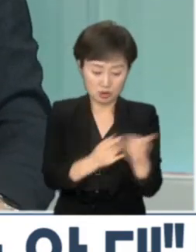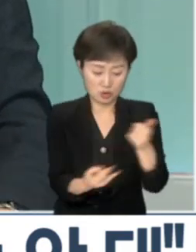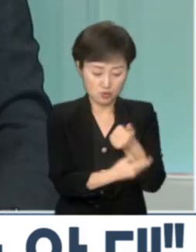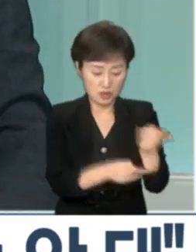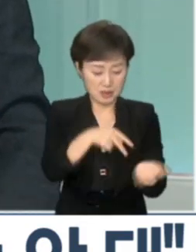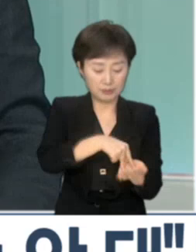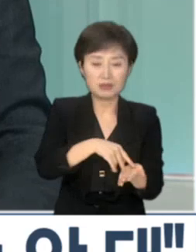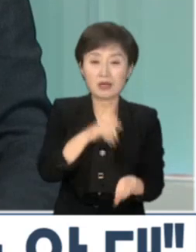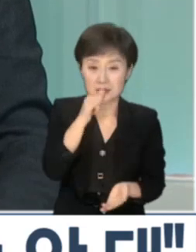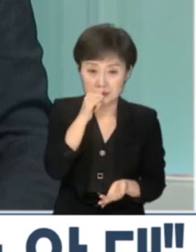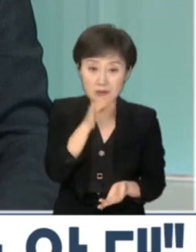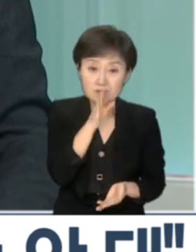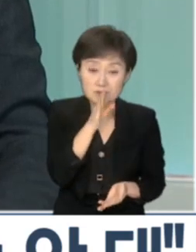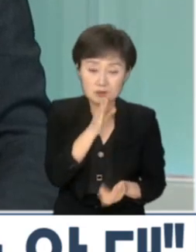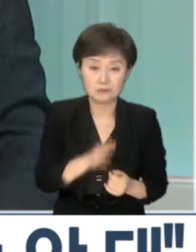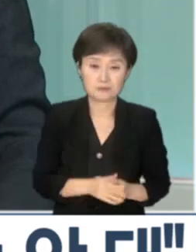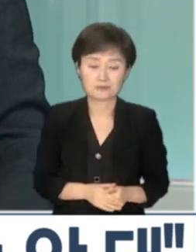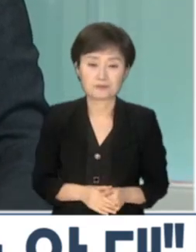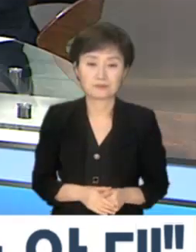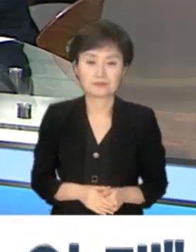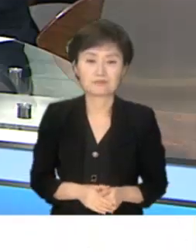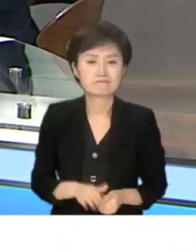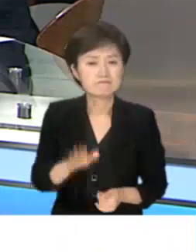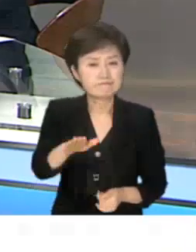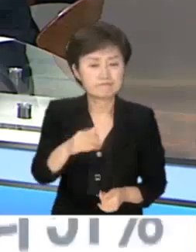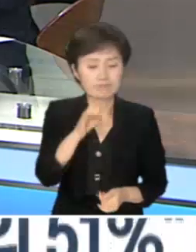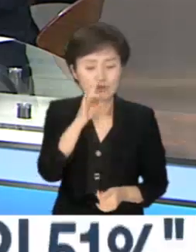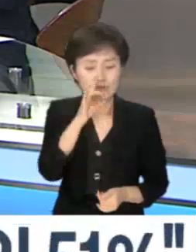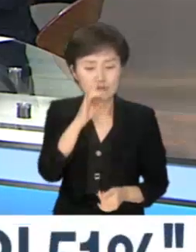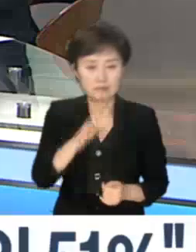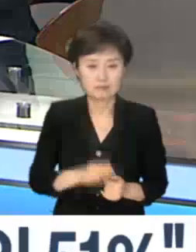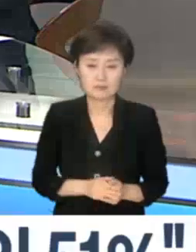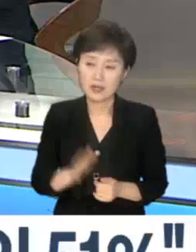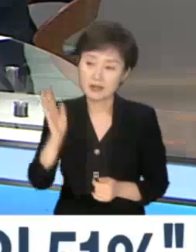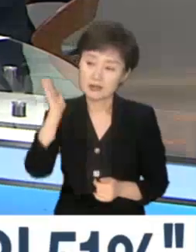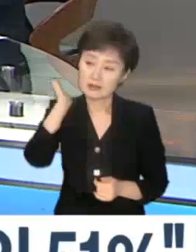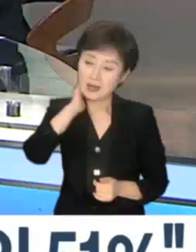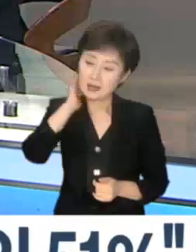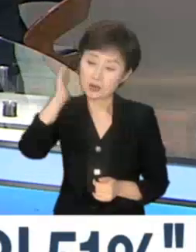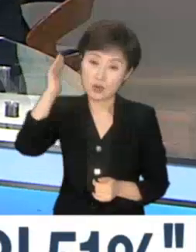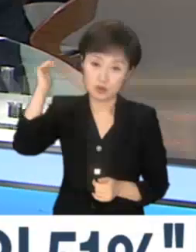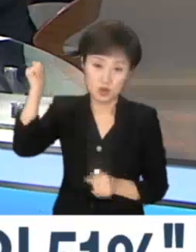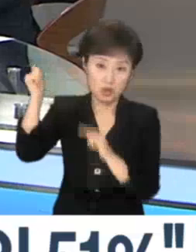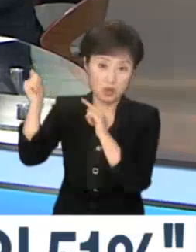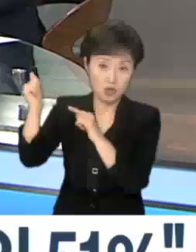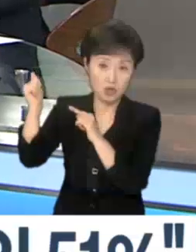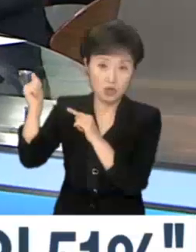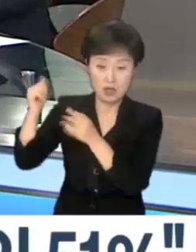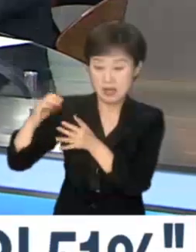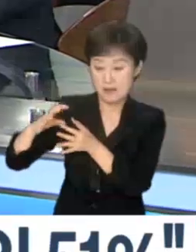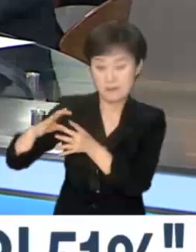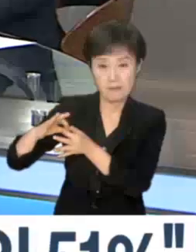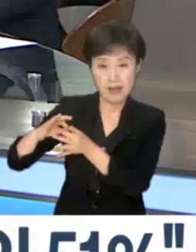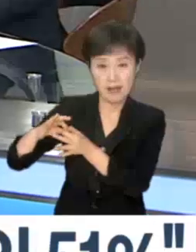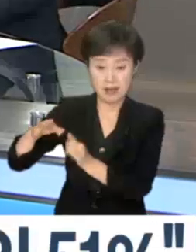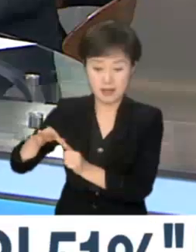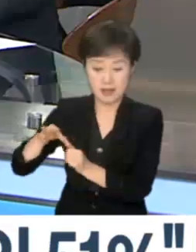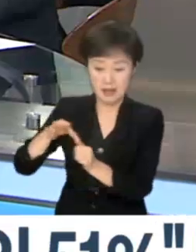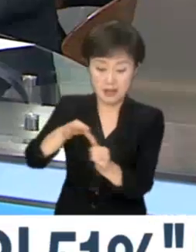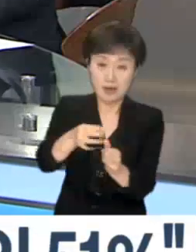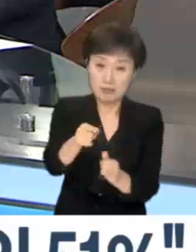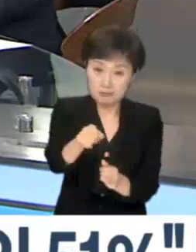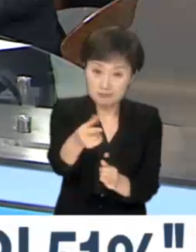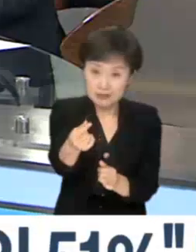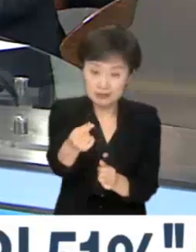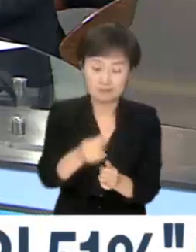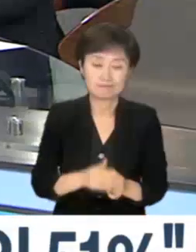공관위까지 가지 않더라도요. 사실은 예. 이제 화성구 비서관께서도 이른바 용산 대통령실 출신의 최윤계로도 총선 출마 예정이시지 않습니까? 예,